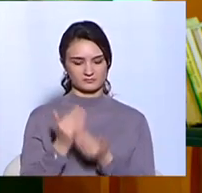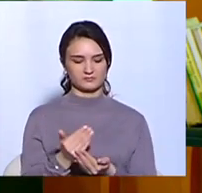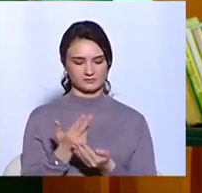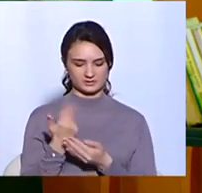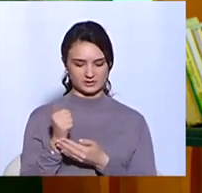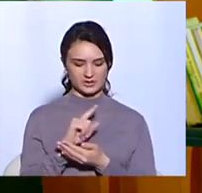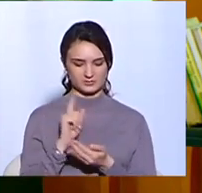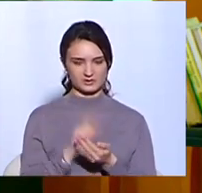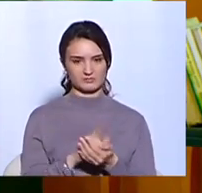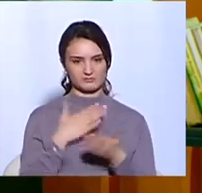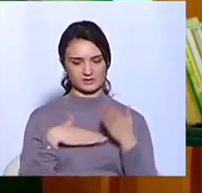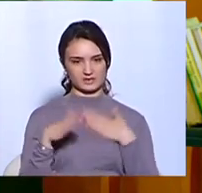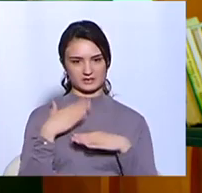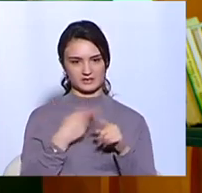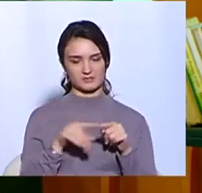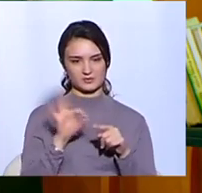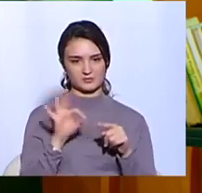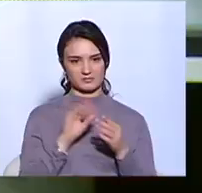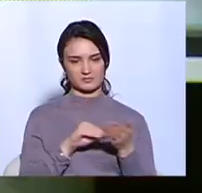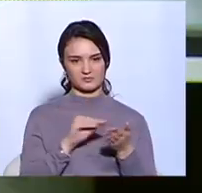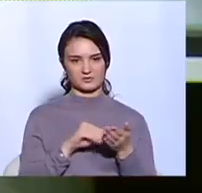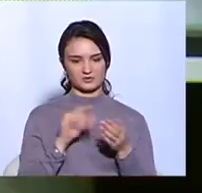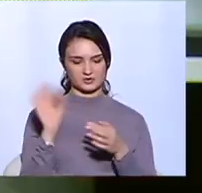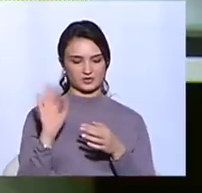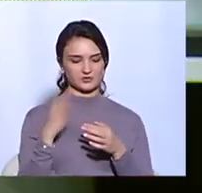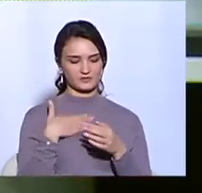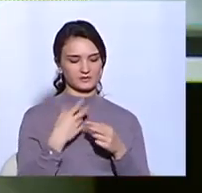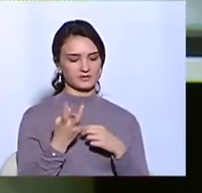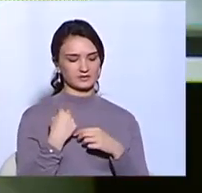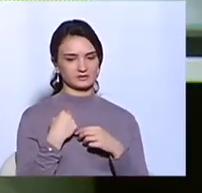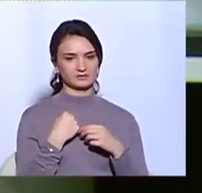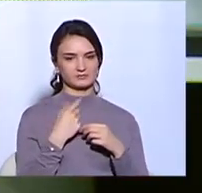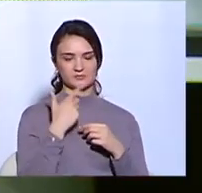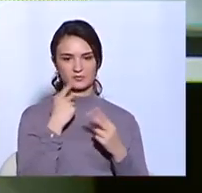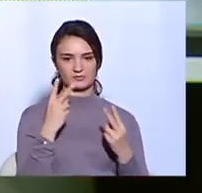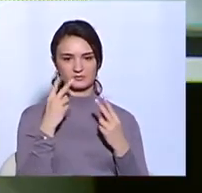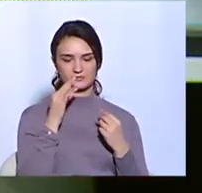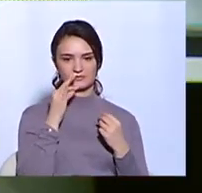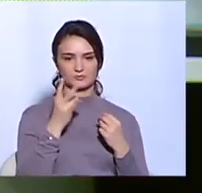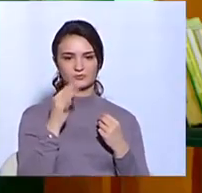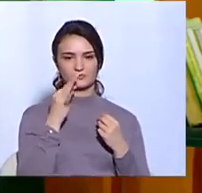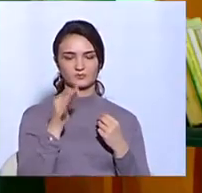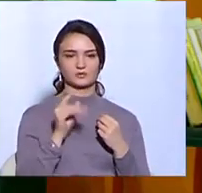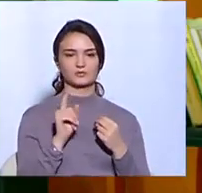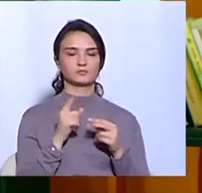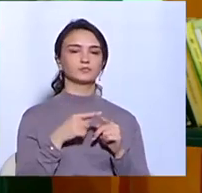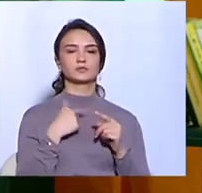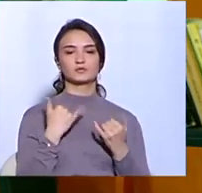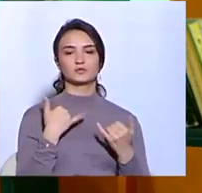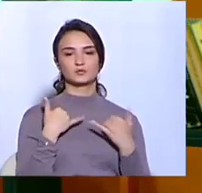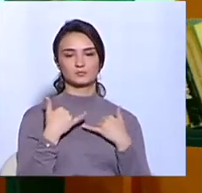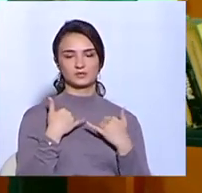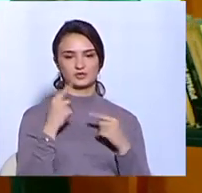გვაქვს. აუცილებლად. მიხარია ამას რომ იმეორებთ ხოლმე ხშირად ჩვენს გადაცემაში ქალბატონალე, მაყურებელს უნდა შევახსენო, რომ დღეს